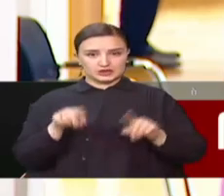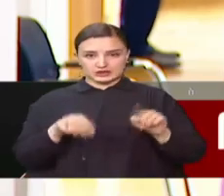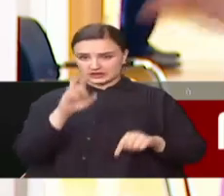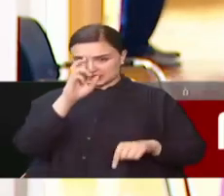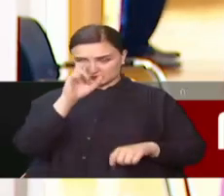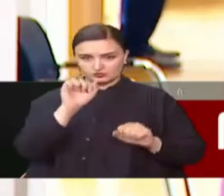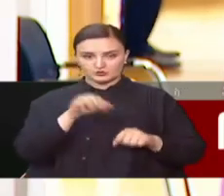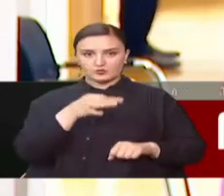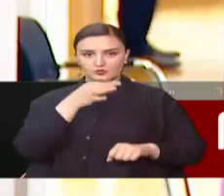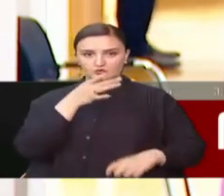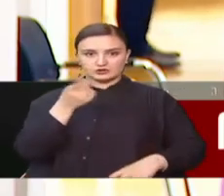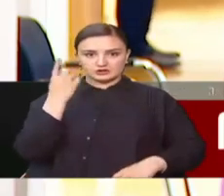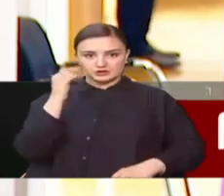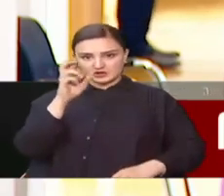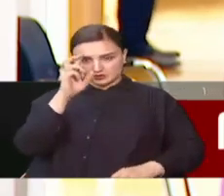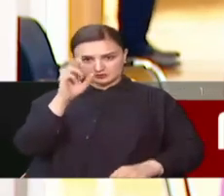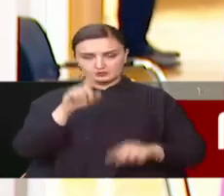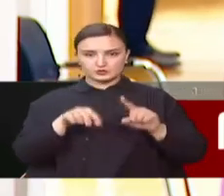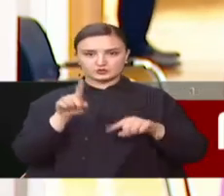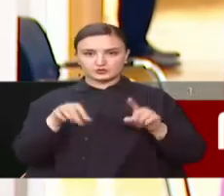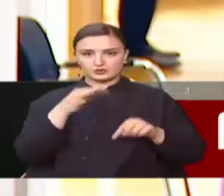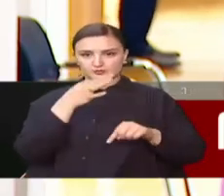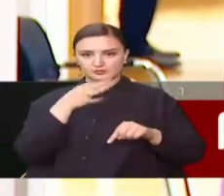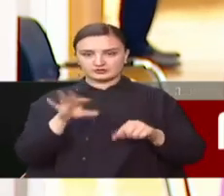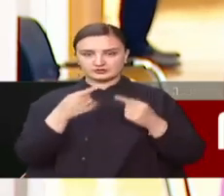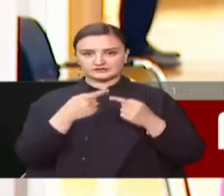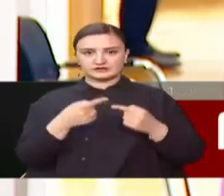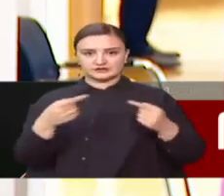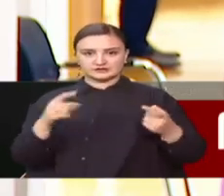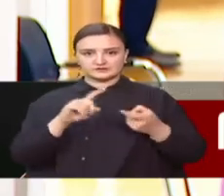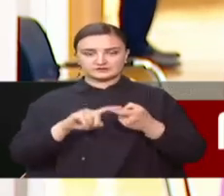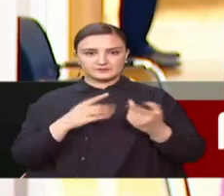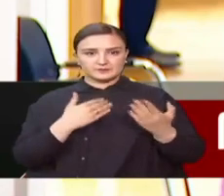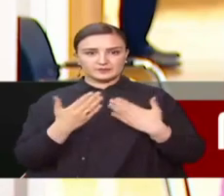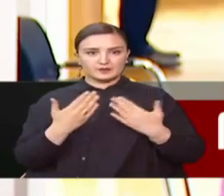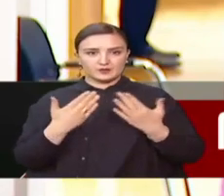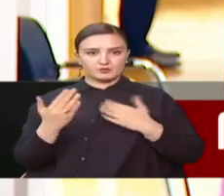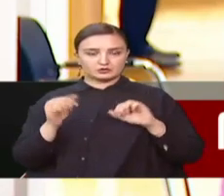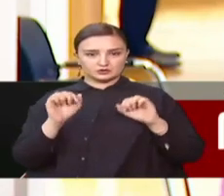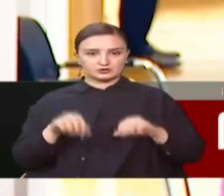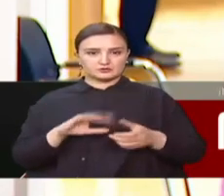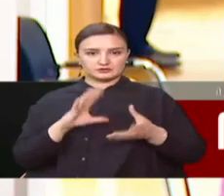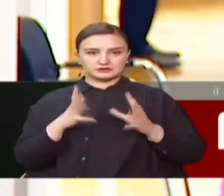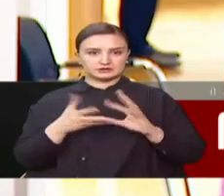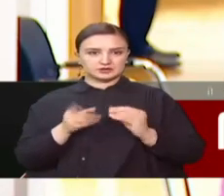Мосцондес, Циня, Хвели, Суклебеби, Зок, Сар, Мосцондес, Схватас, Хвадамуки, Дебулебеби, Шейзлеба, Чуэн, Кондес, Тасарто,